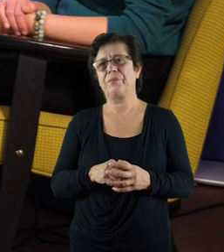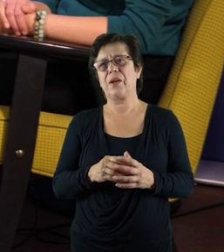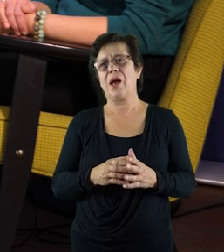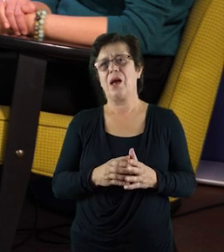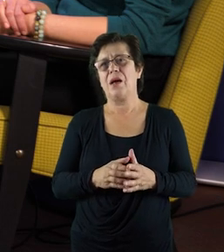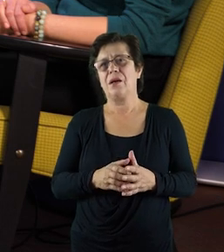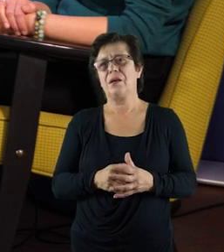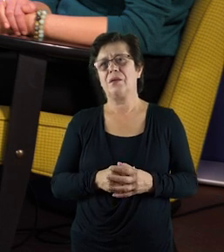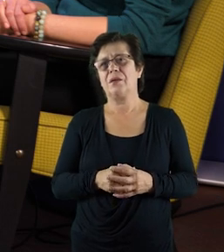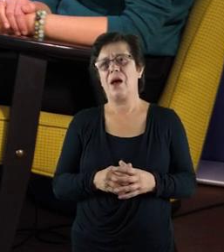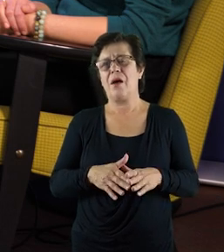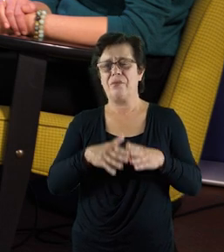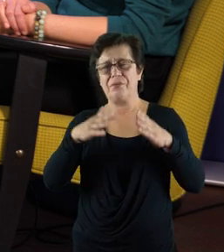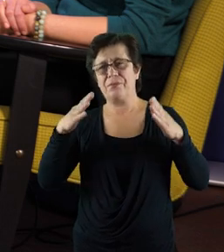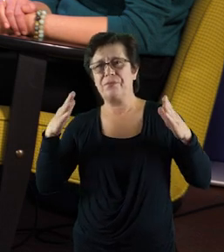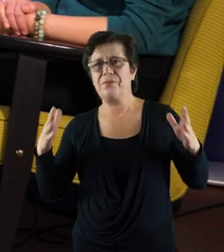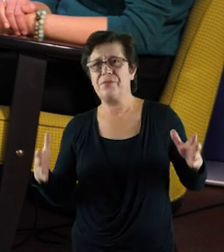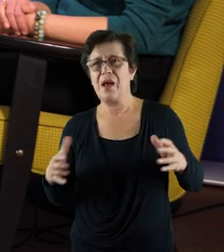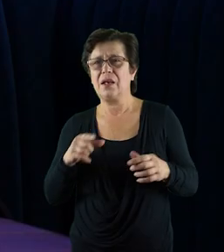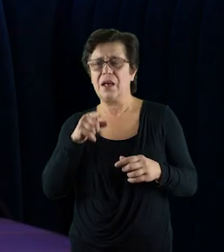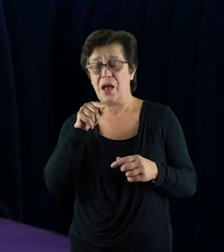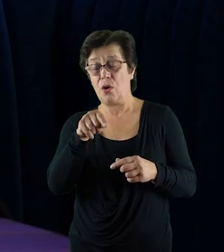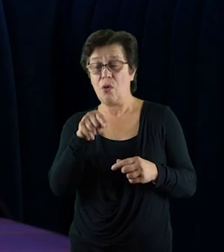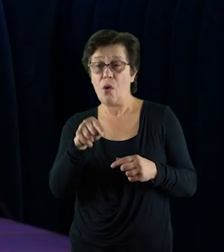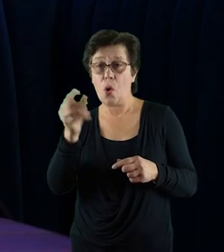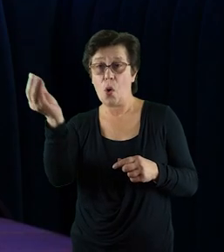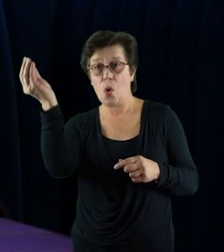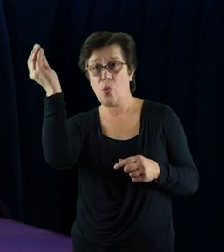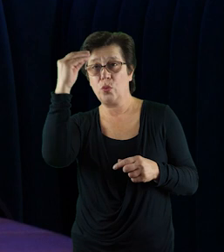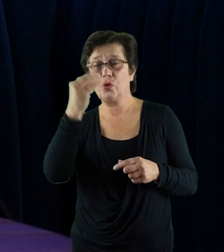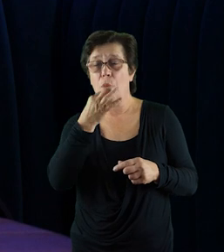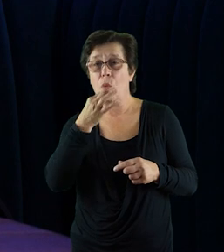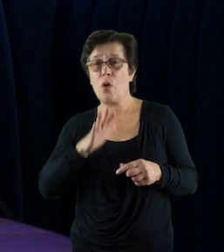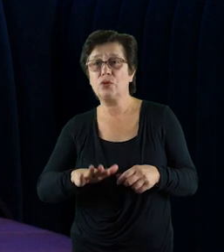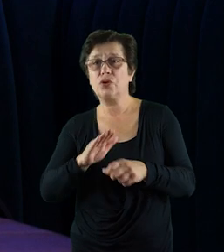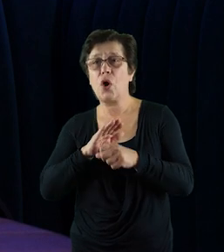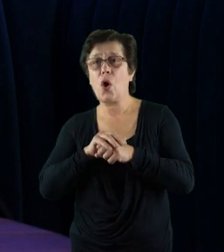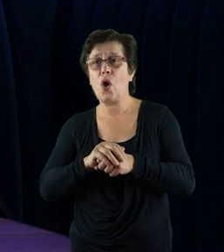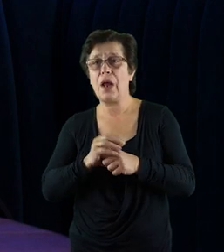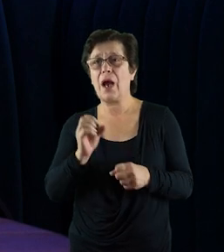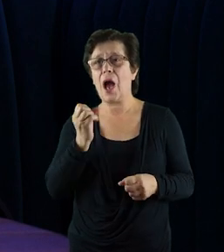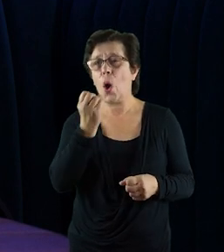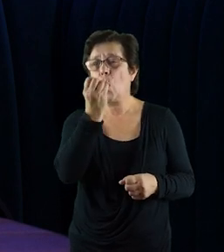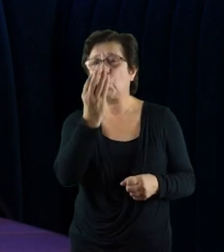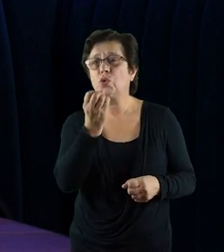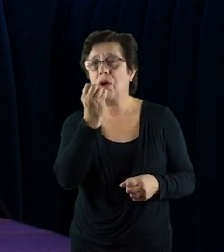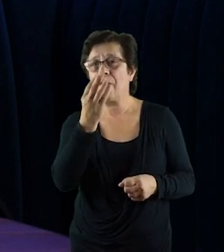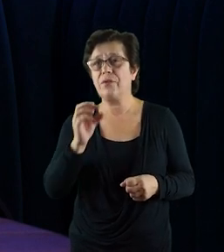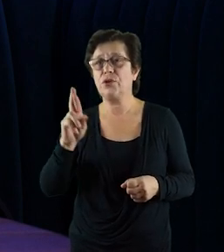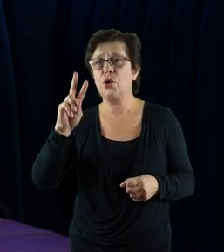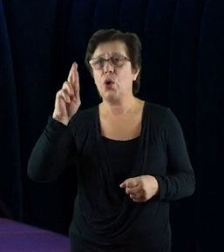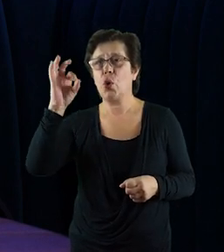taki adwersarz Przybosia i trochę jego uczeń i trochę jego młodszy kolega Tadeusz Różewicz napisał